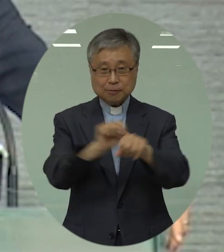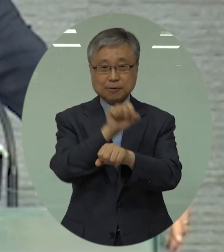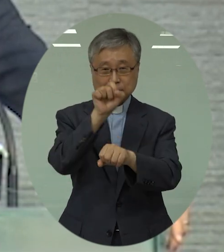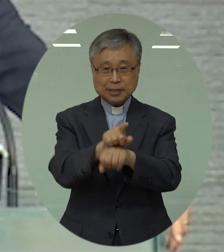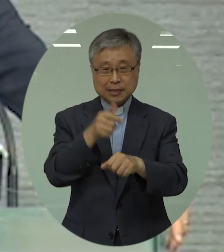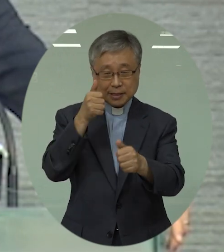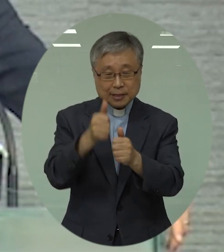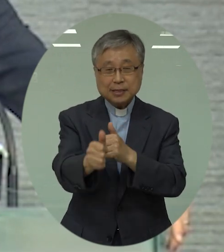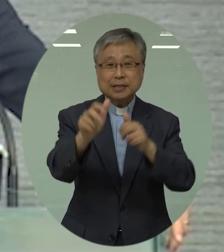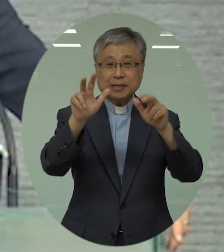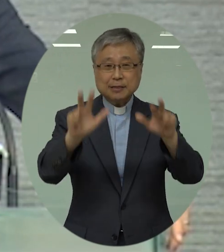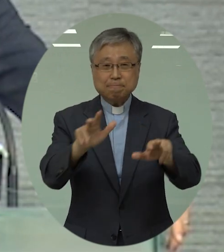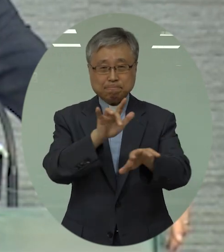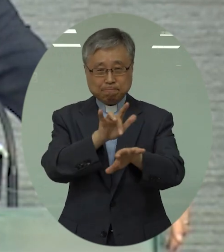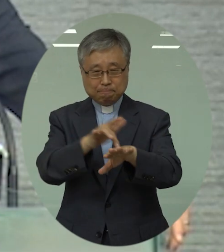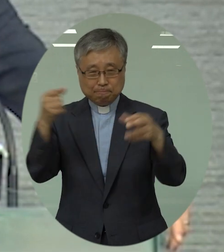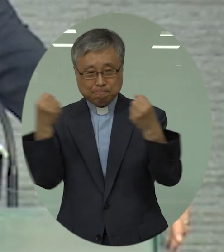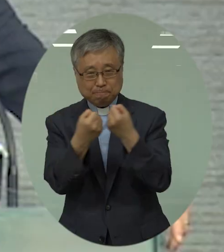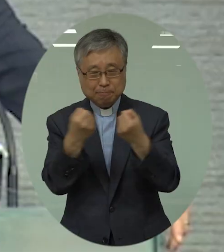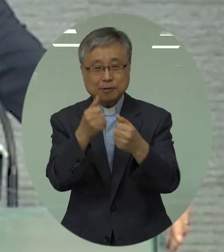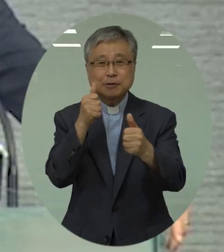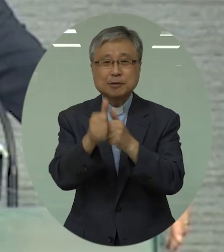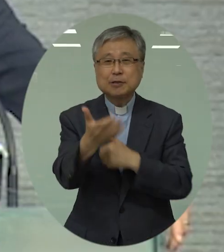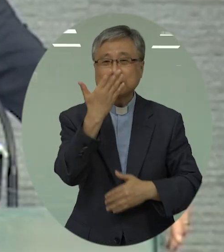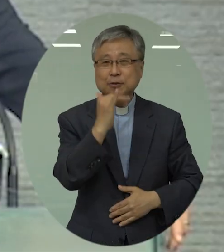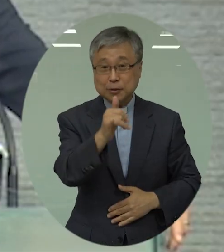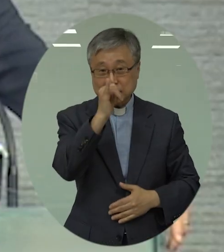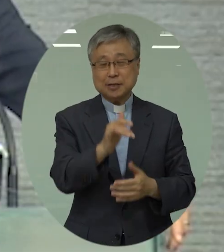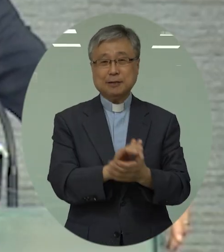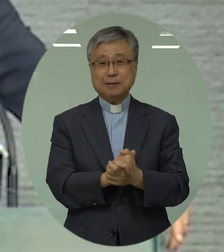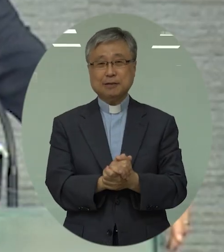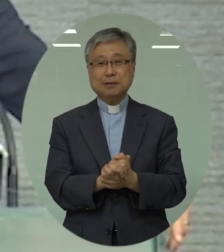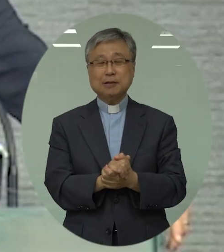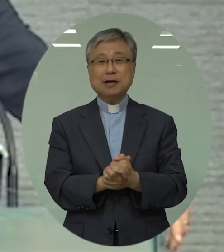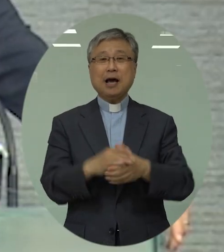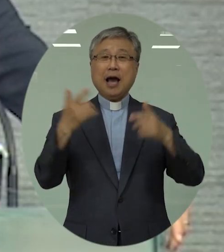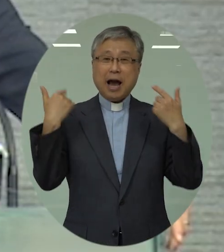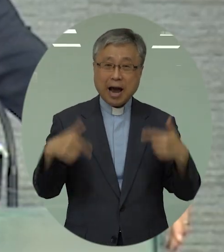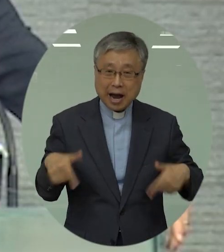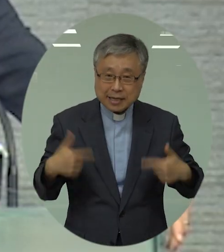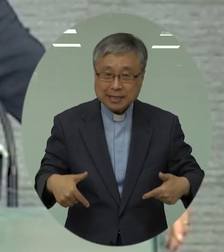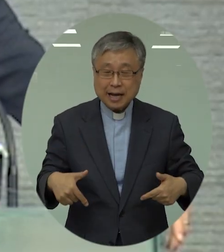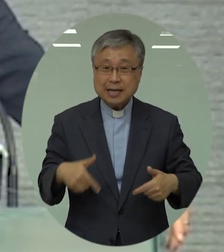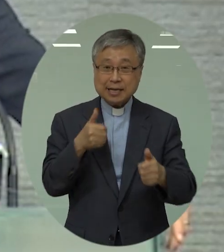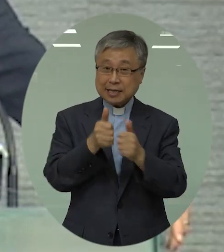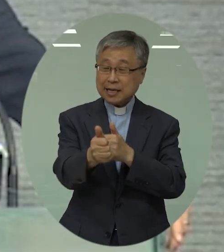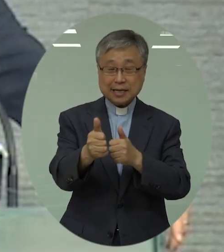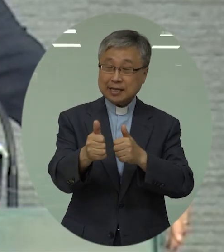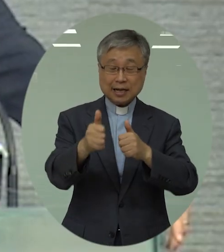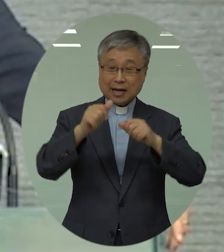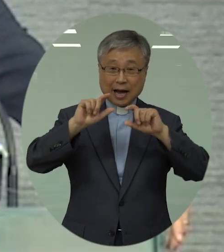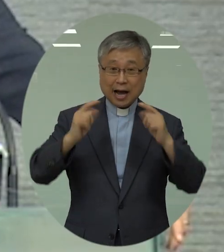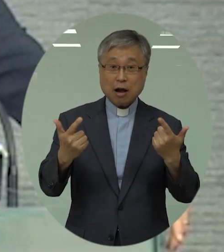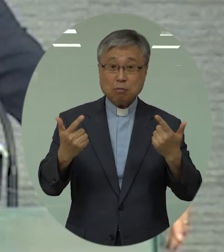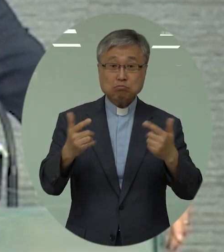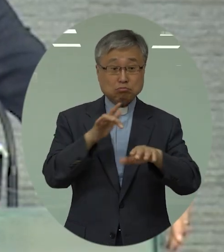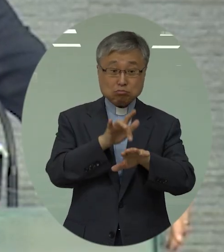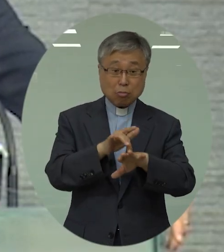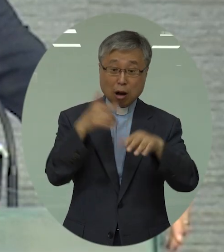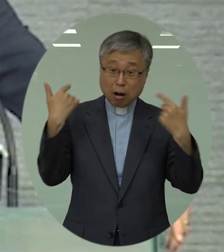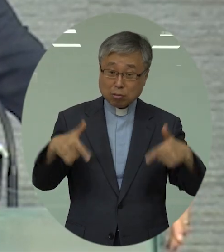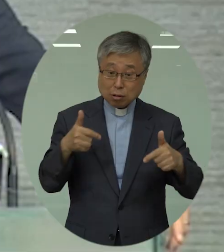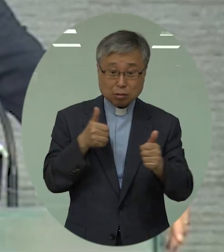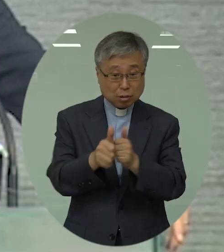이긴다. 이제 마귀에게 싸워서 이길 수도 있다. 이게 항상 이긴다는 게 아니에요. 마귀하고 항상 이긴다 그러면 이